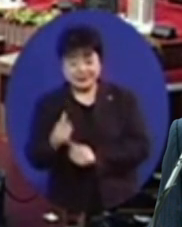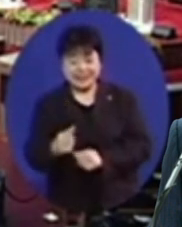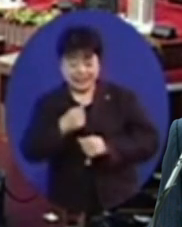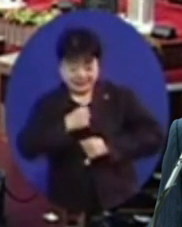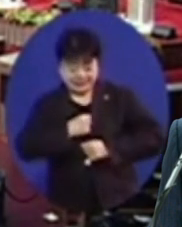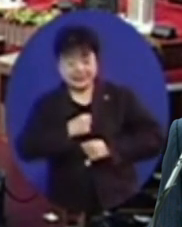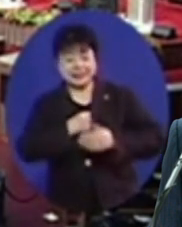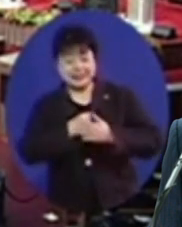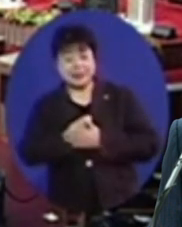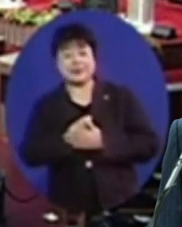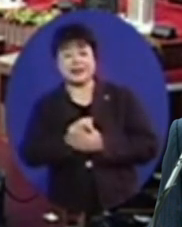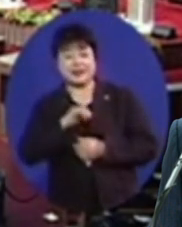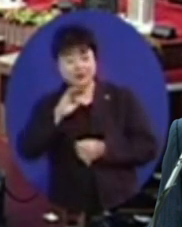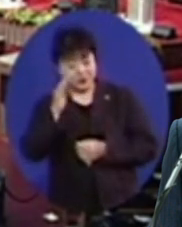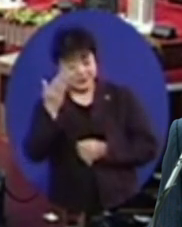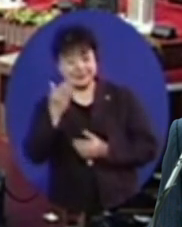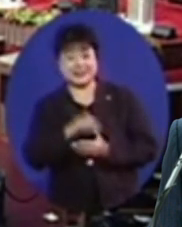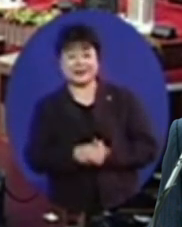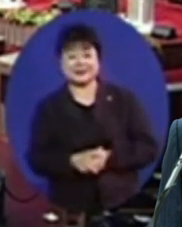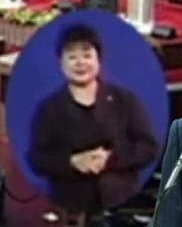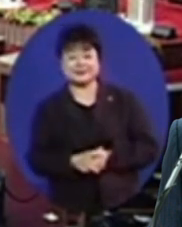때문에 그랬다고 말한 것입니다.